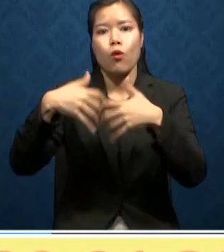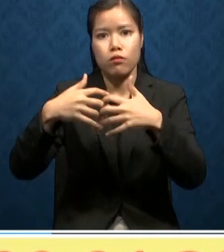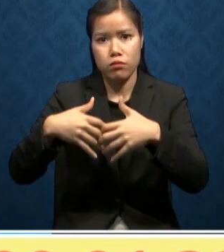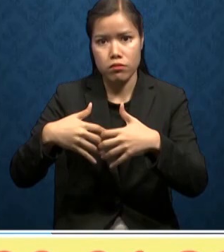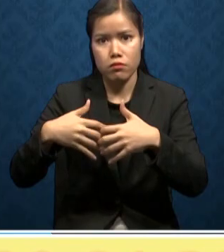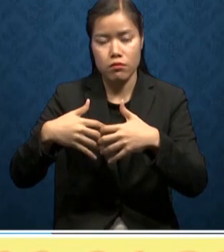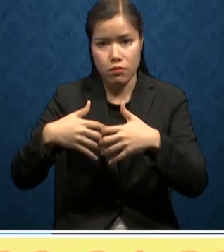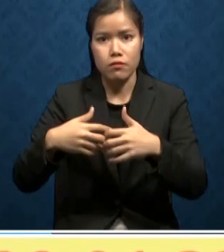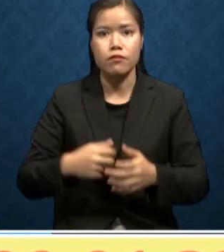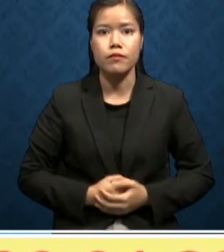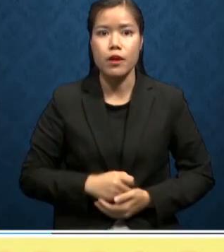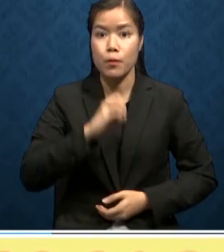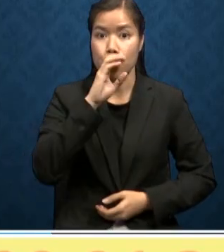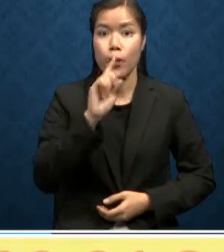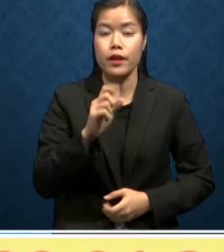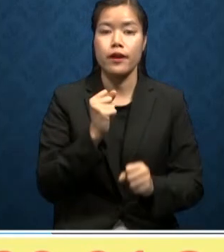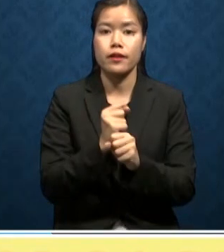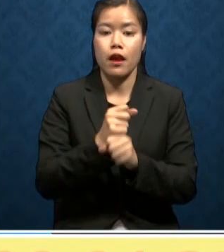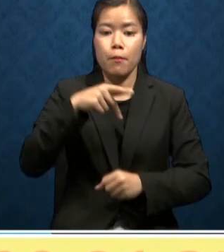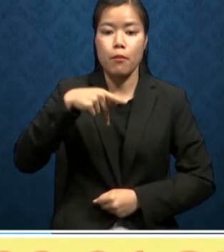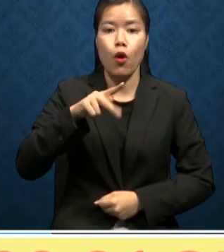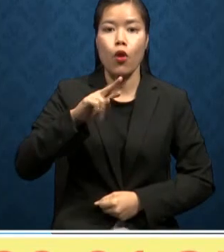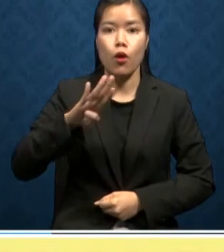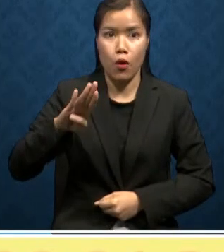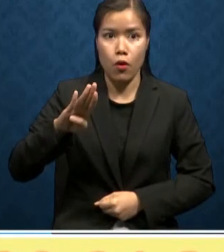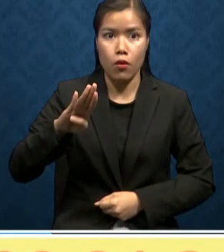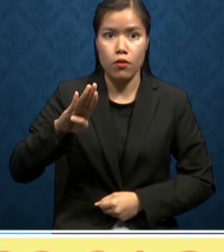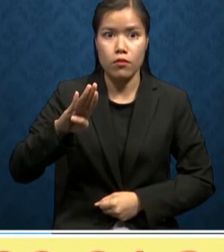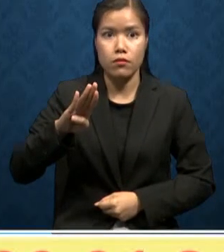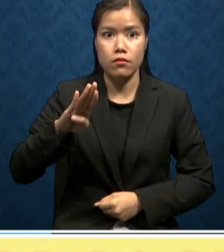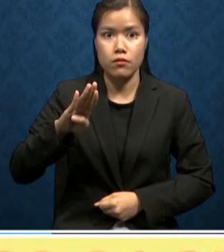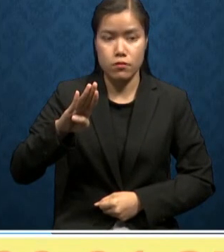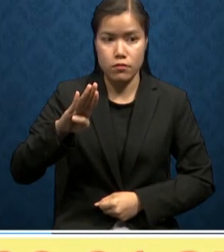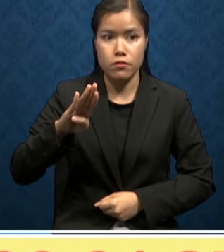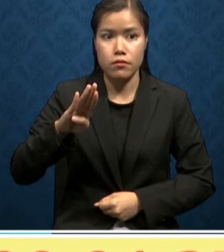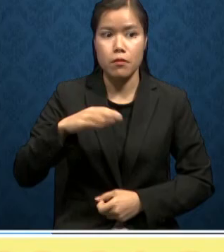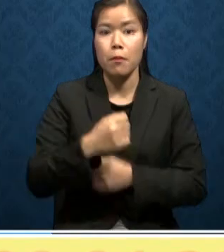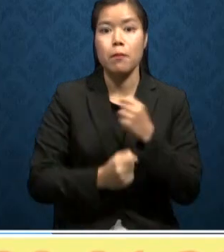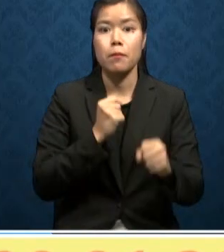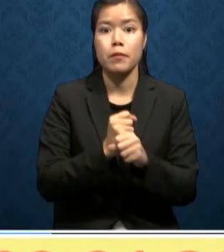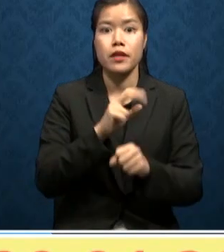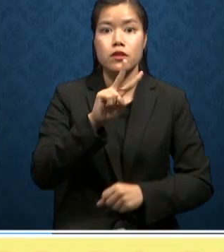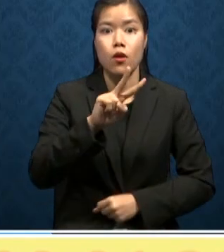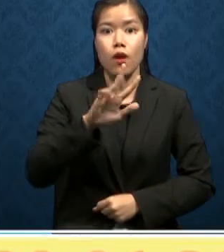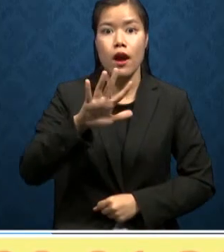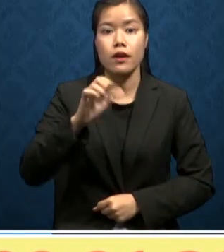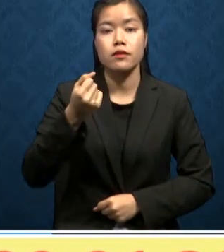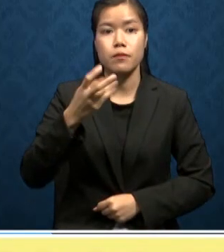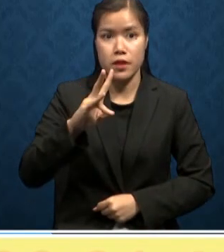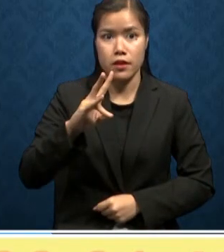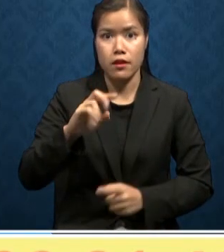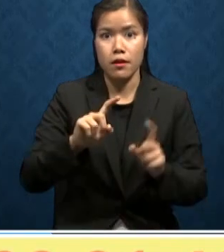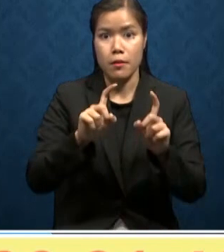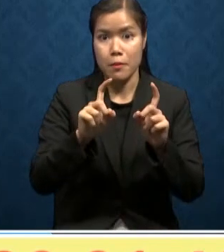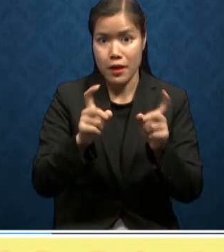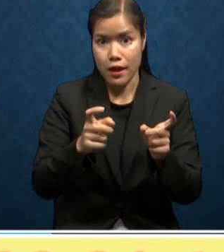ะเกิคามหลๆจริขอให้ดำเนิการตามพระบ.ศ.ปริศักษ 217 นะครับตามมาตา 21 วง